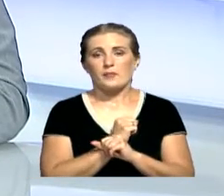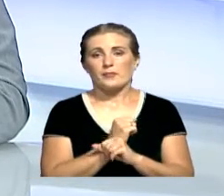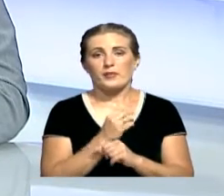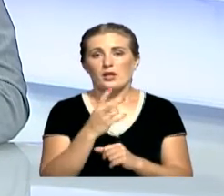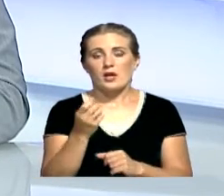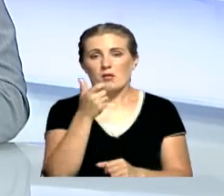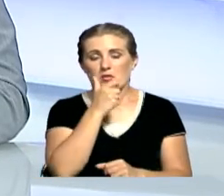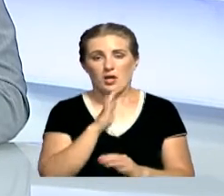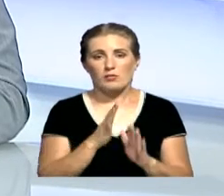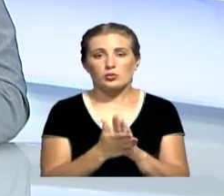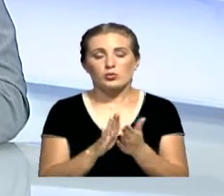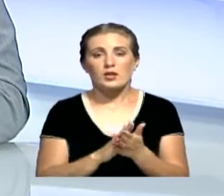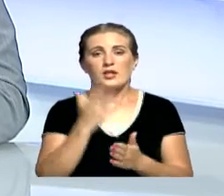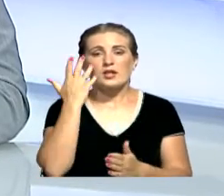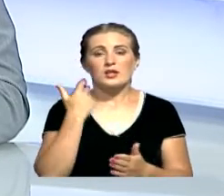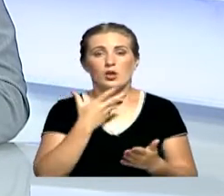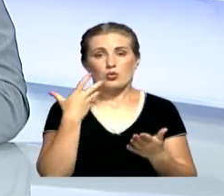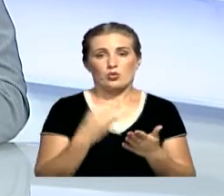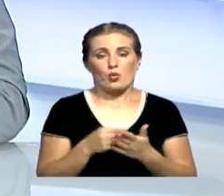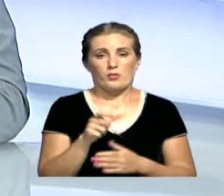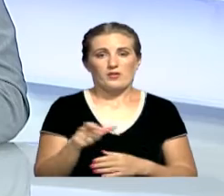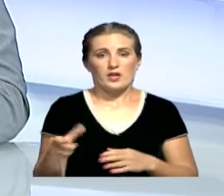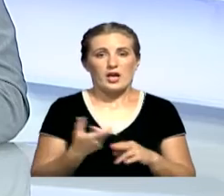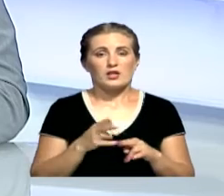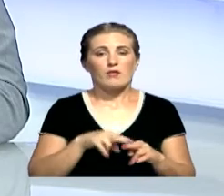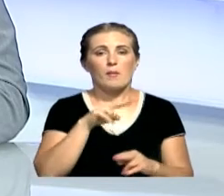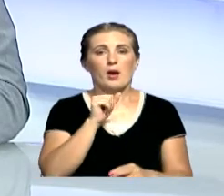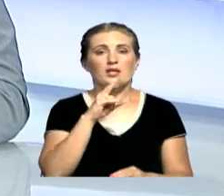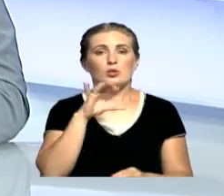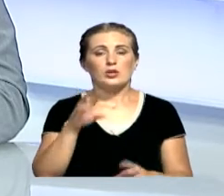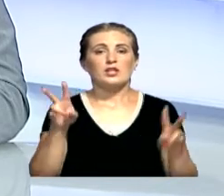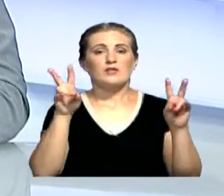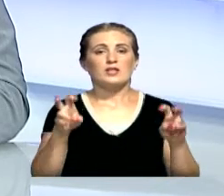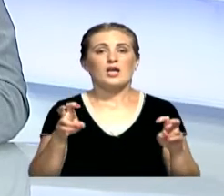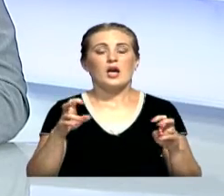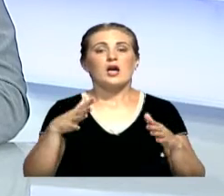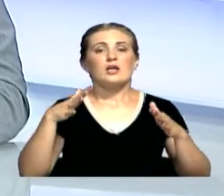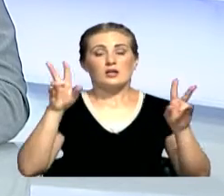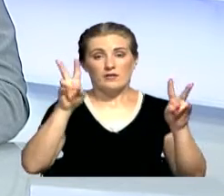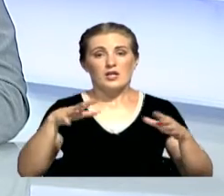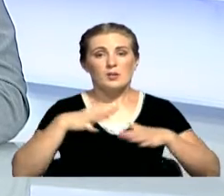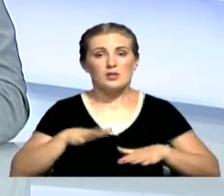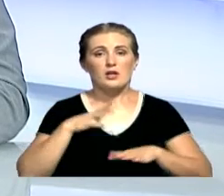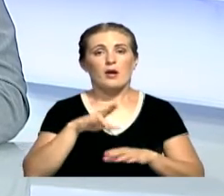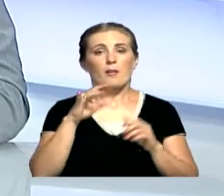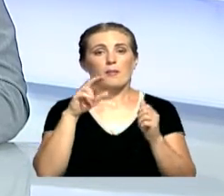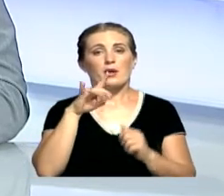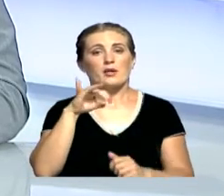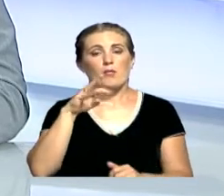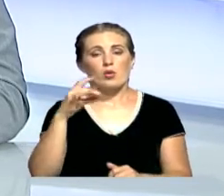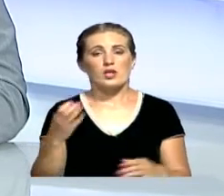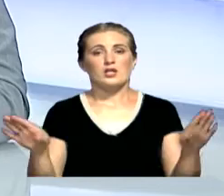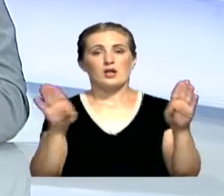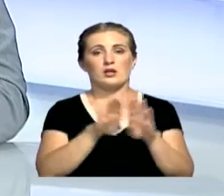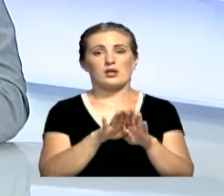когда собственники вот этого пансионата называется он крымское приморье закрыли доступ к